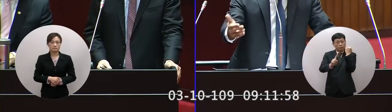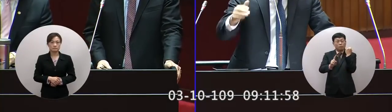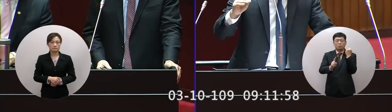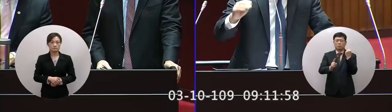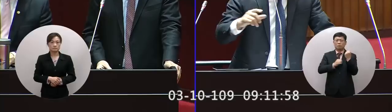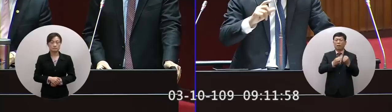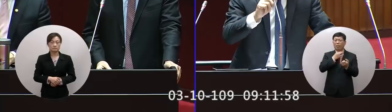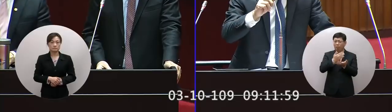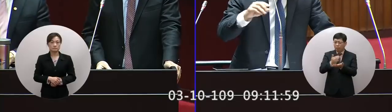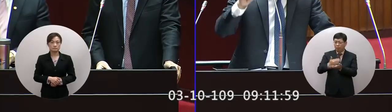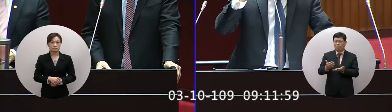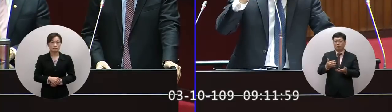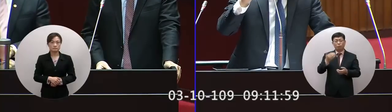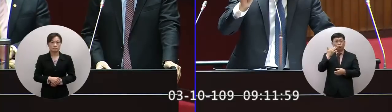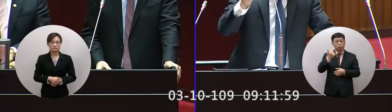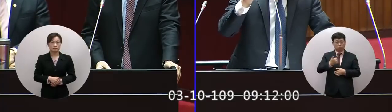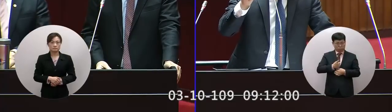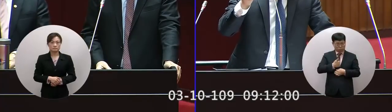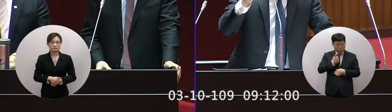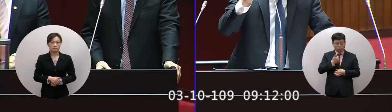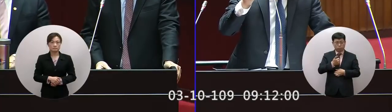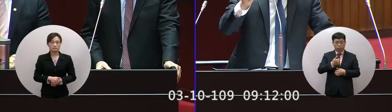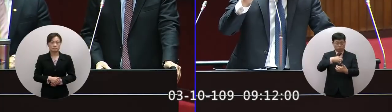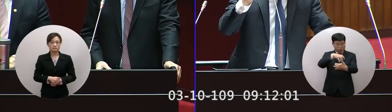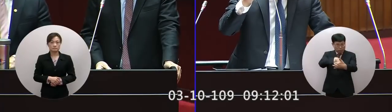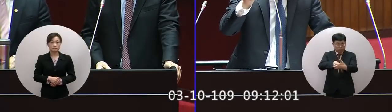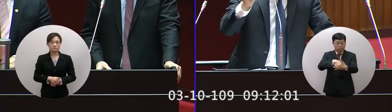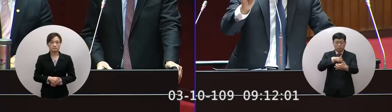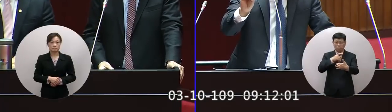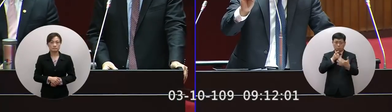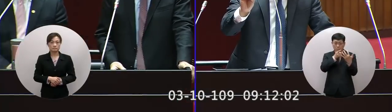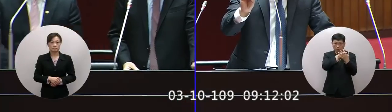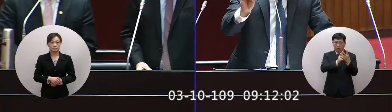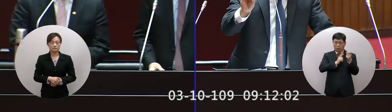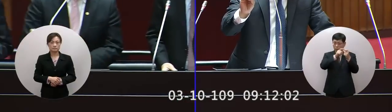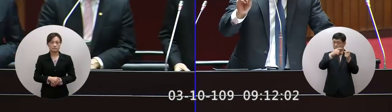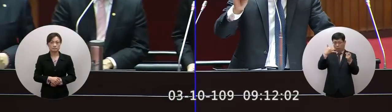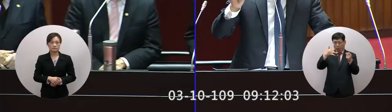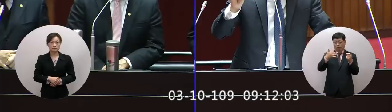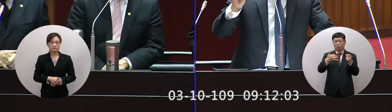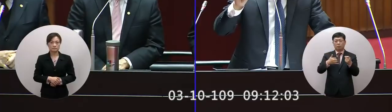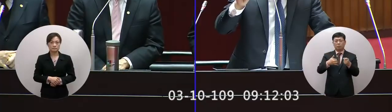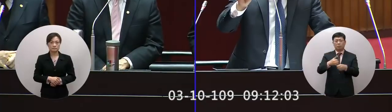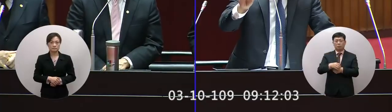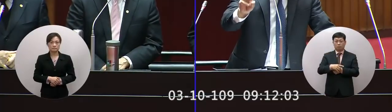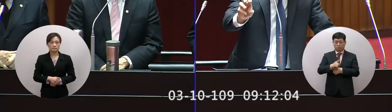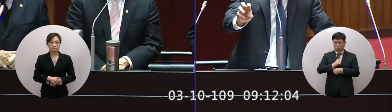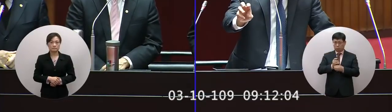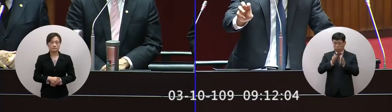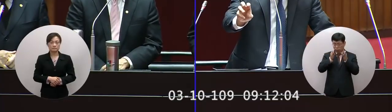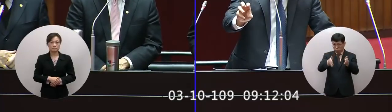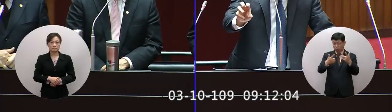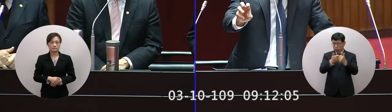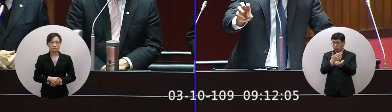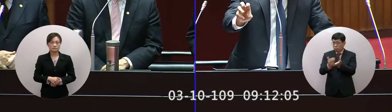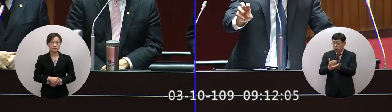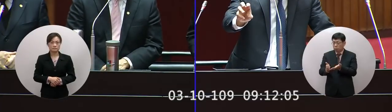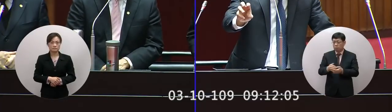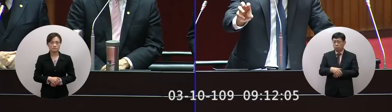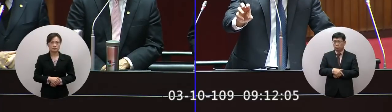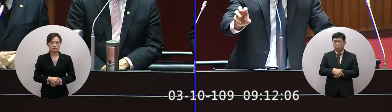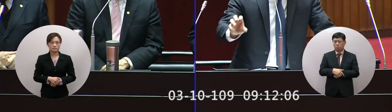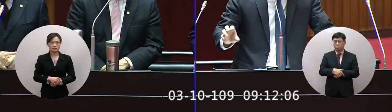你纾困等于说你如果没有看到你的目标， 然后你要对症下药的目